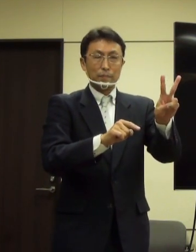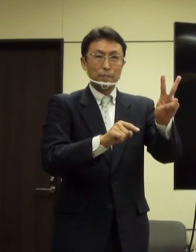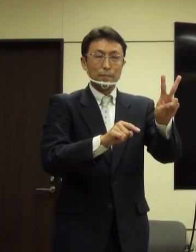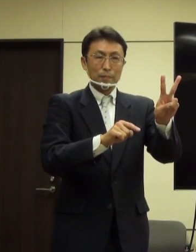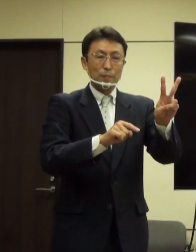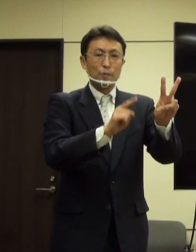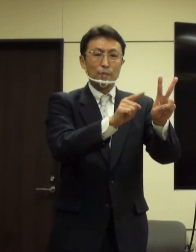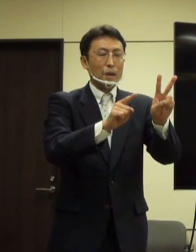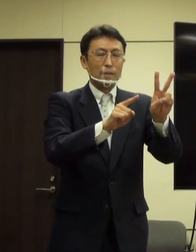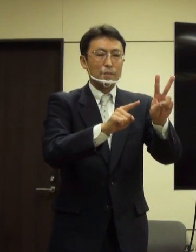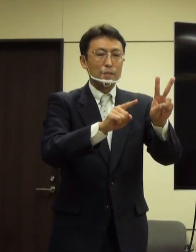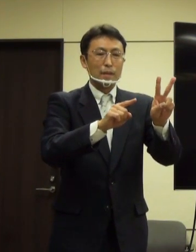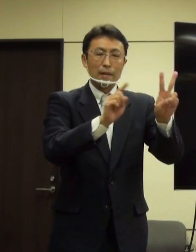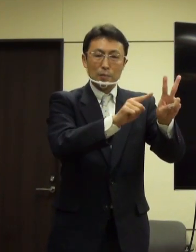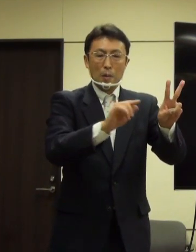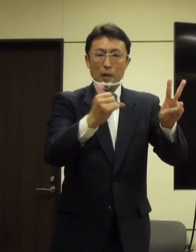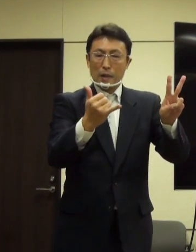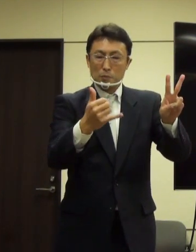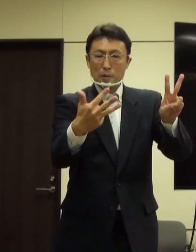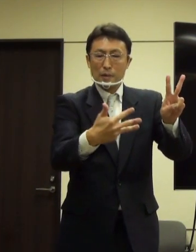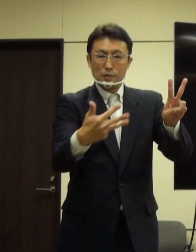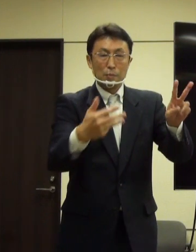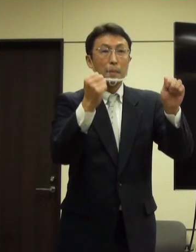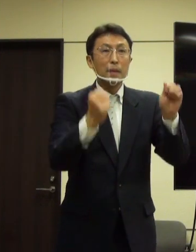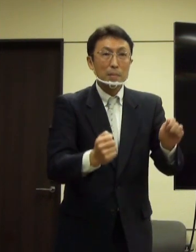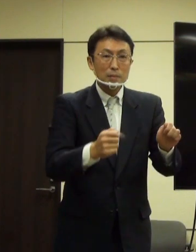かおりません